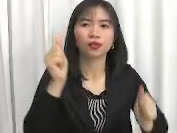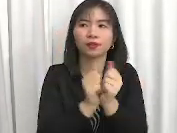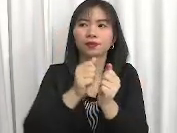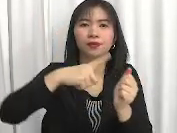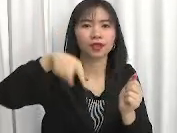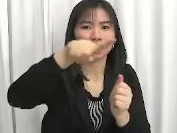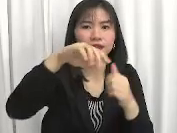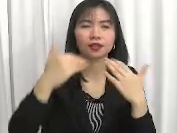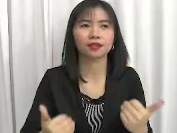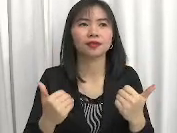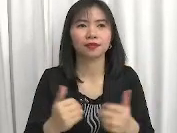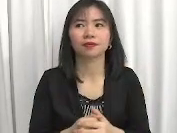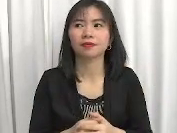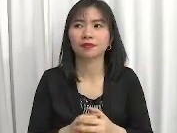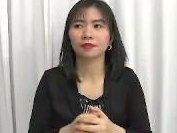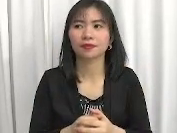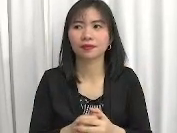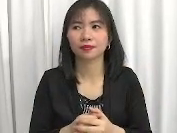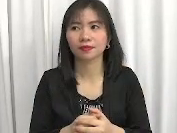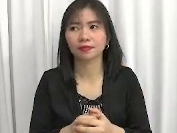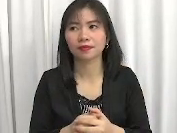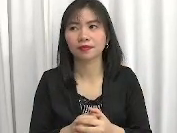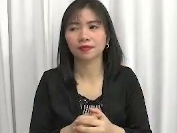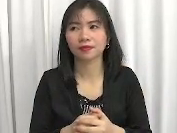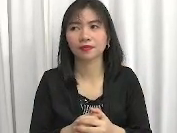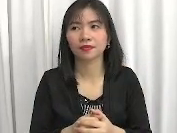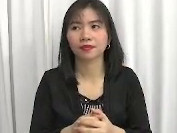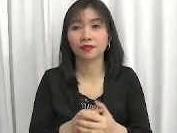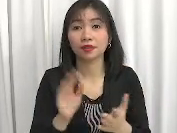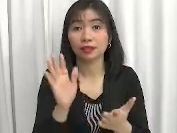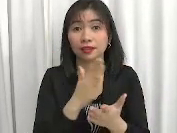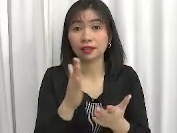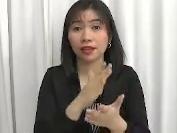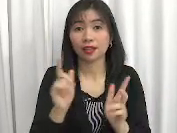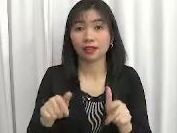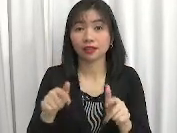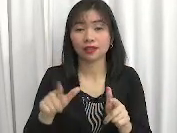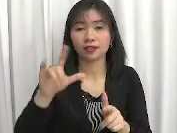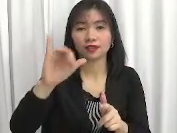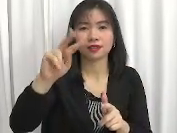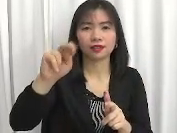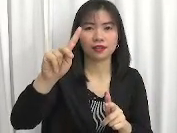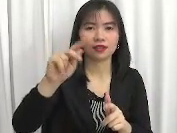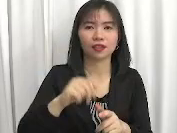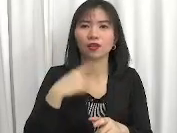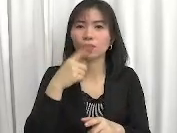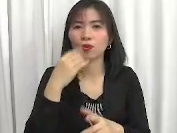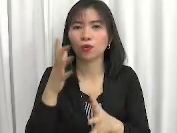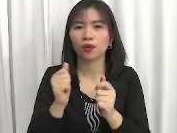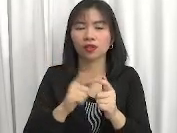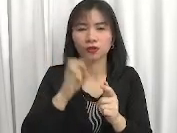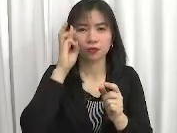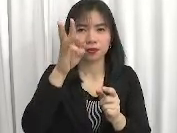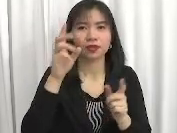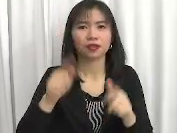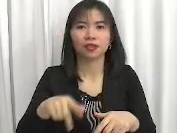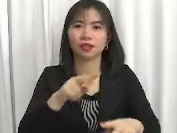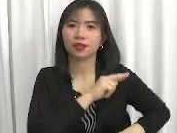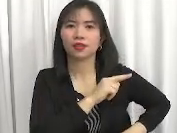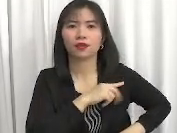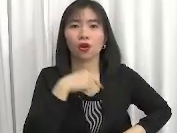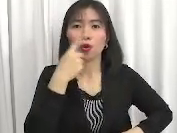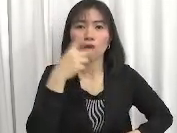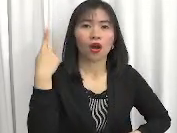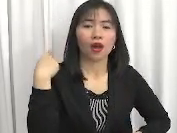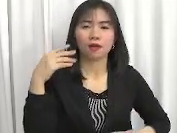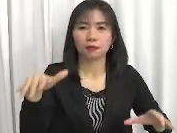Thank you for watching. Hello, sir. Thank you very much for watching. I-share mo to sa lahat ng mga nanonood dyan sa Navsog na may mga asawa